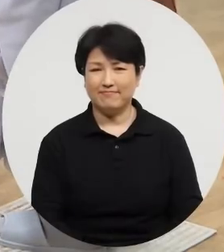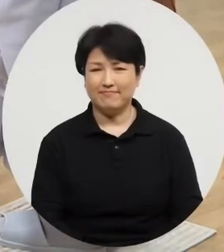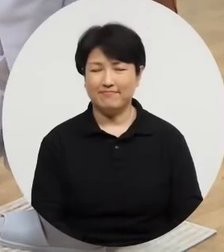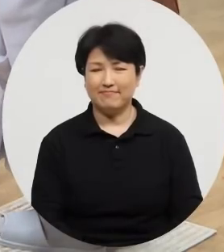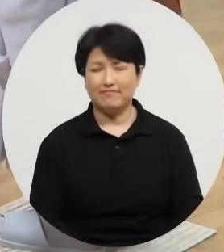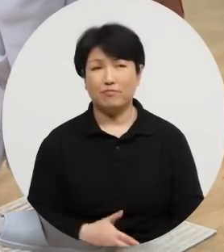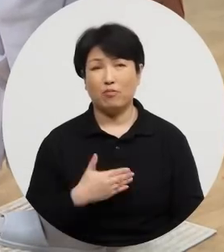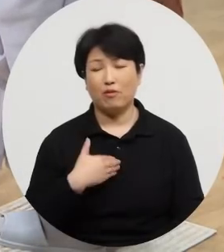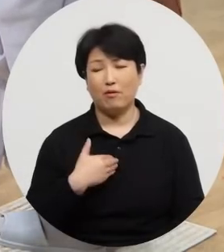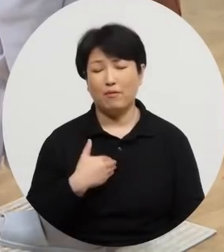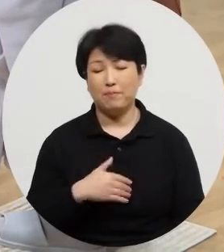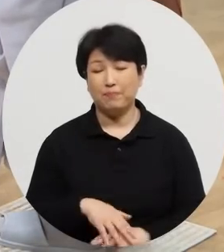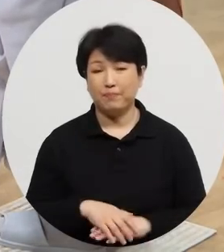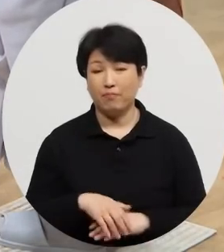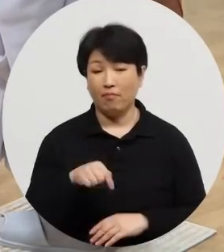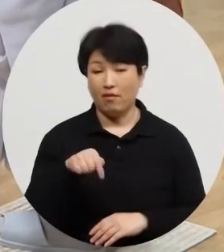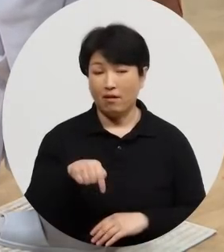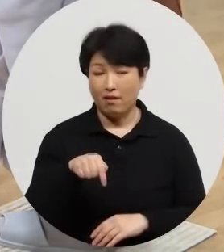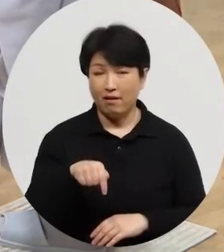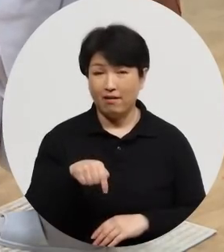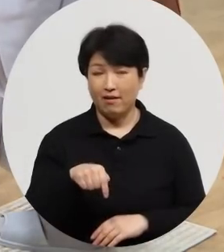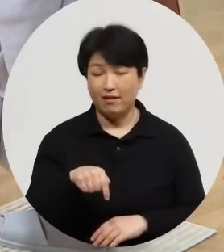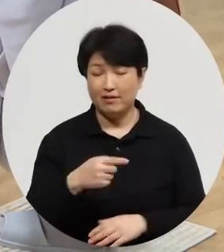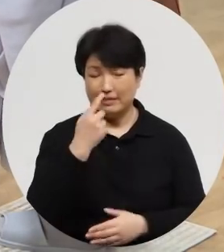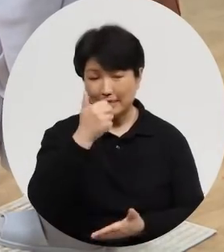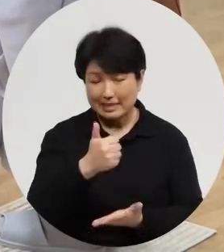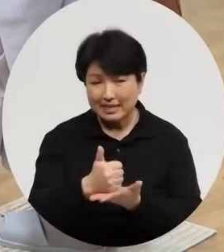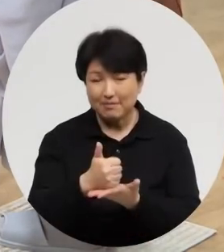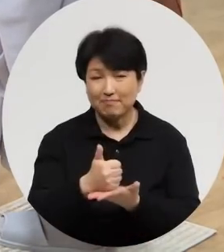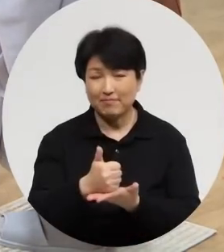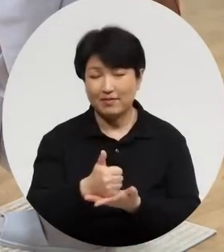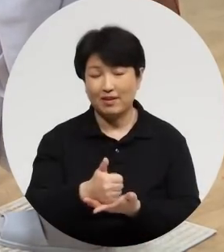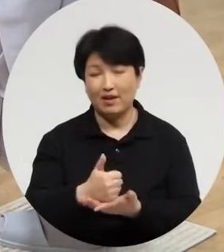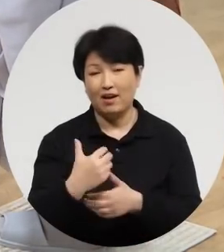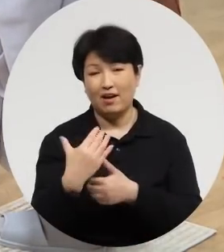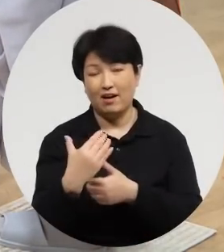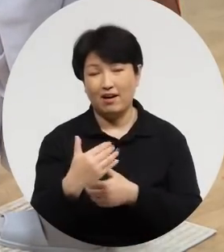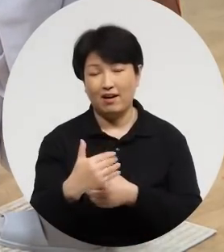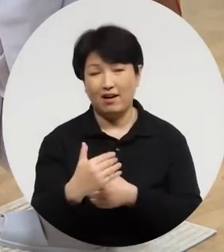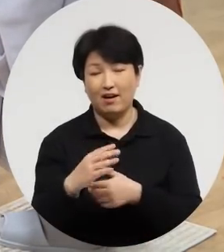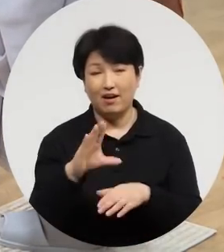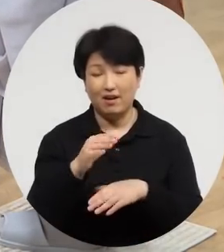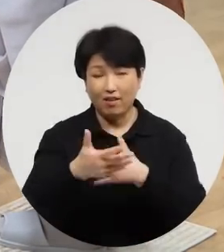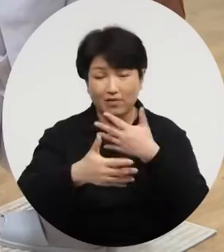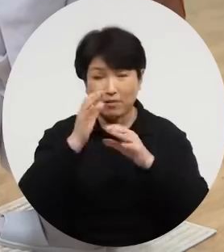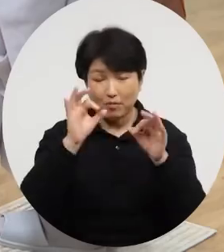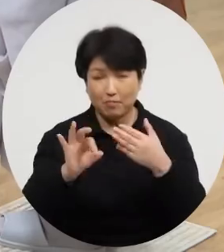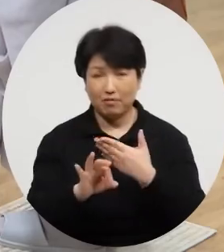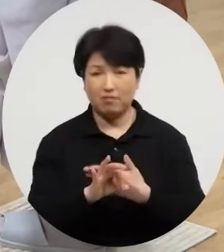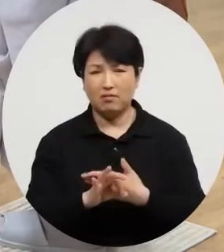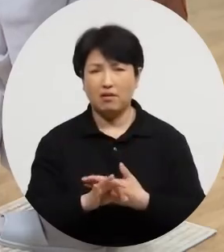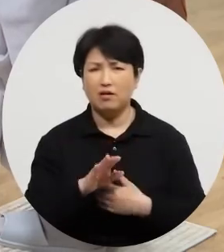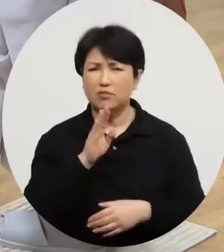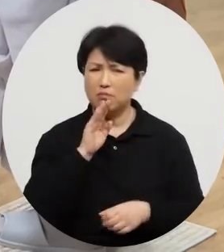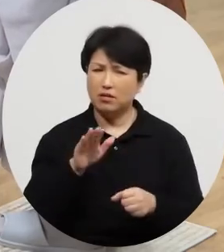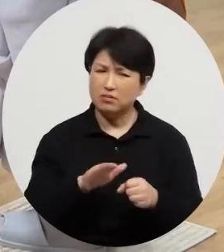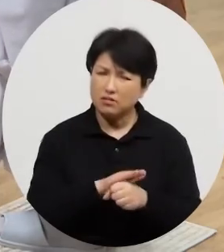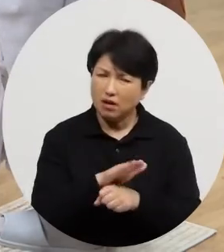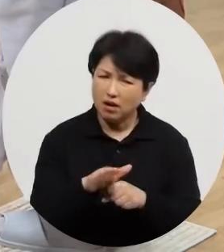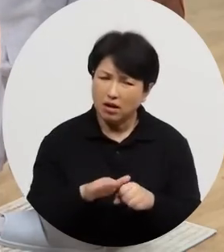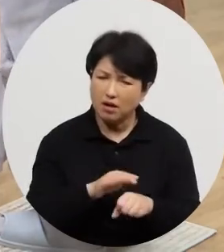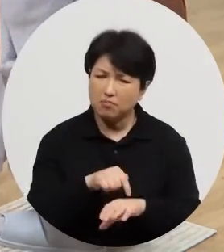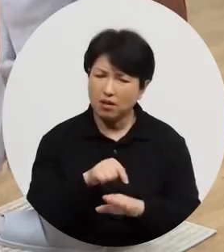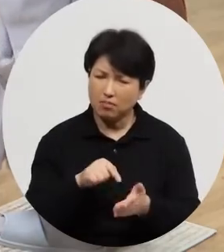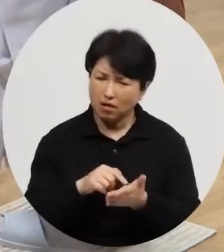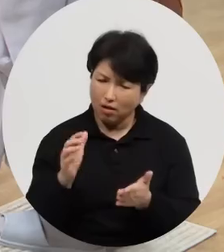네. 네, 저는 평소에 증문지수서를 볼 때마다 스님이 정말 사랑하는 마음을 담아서 질문에 답해 주는